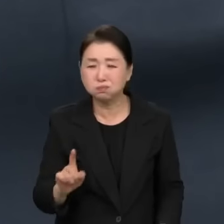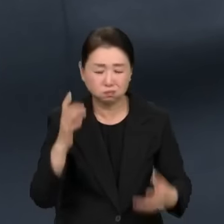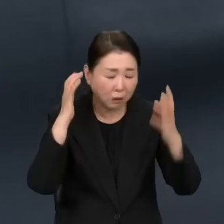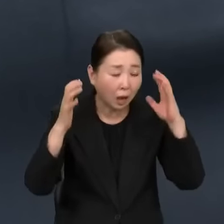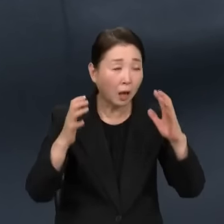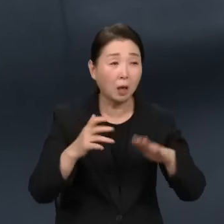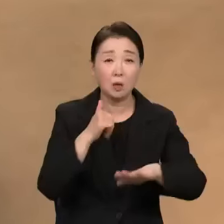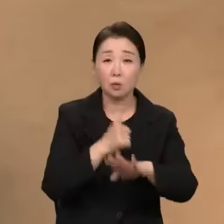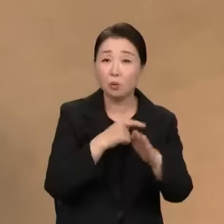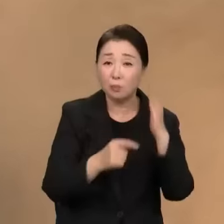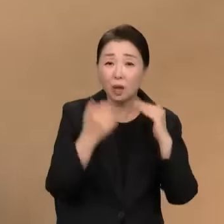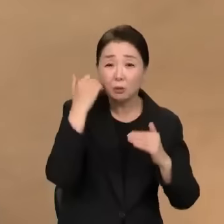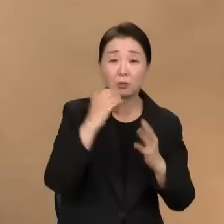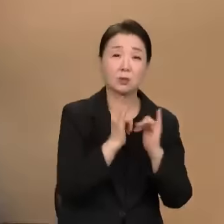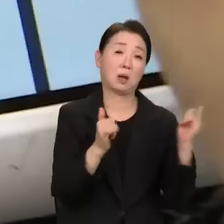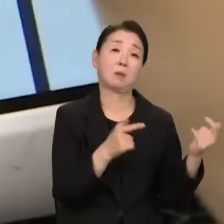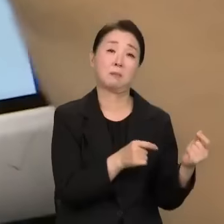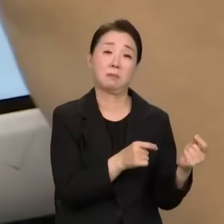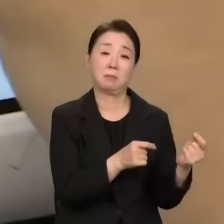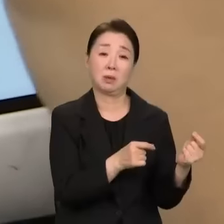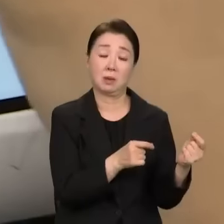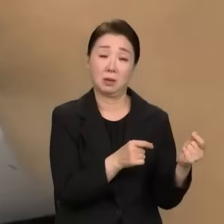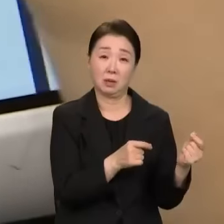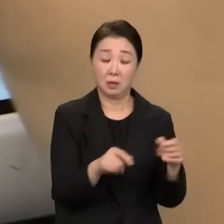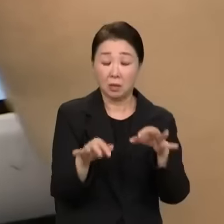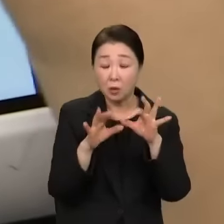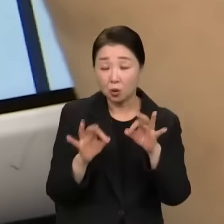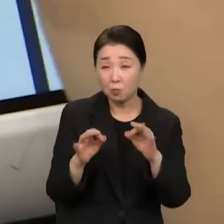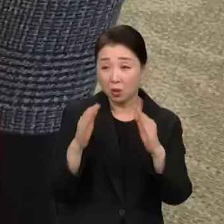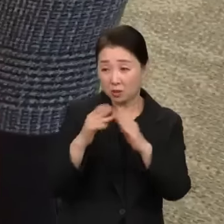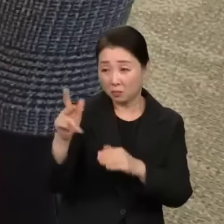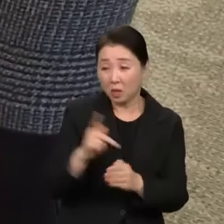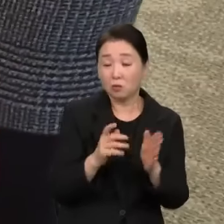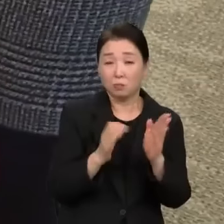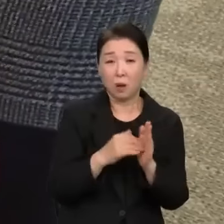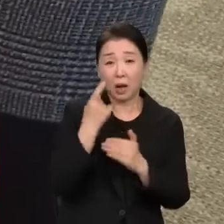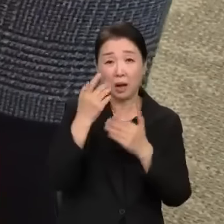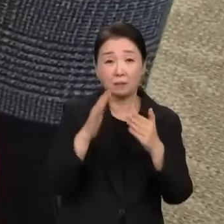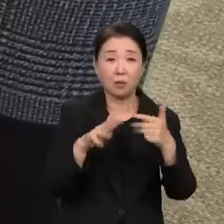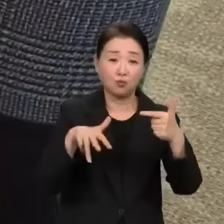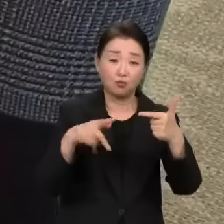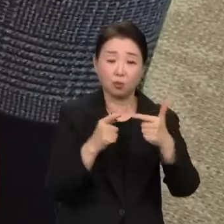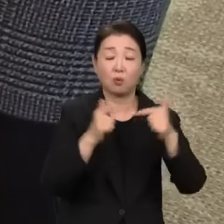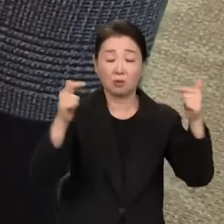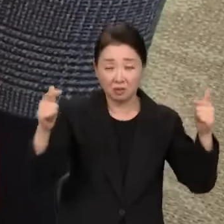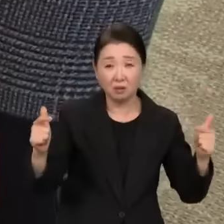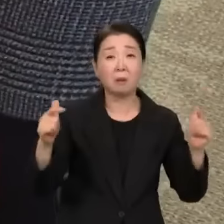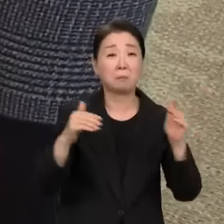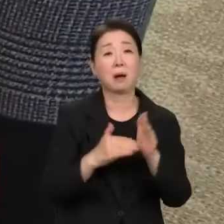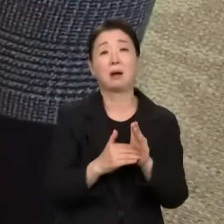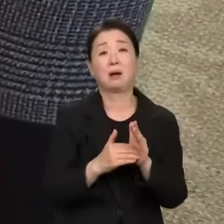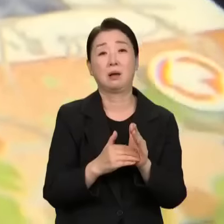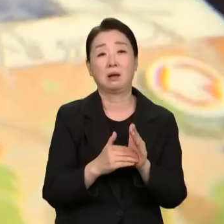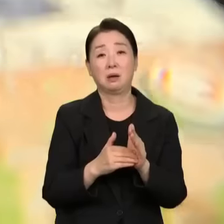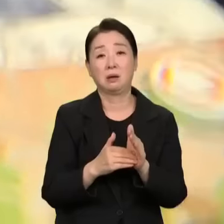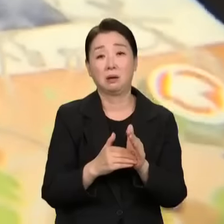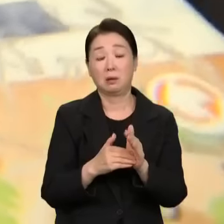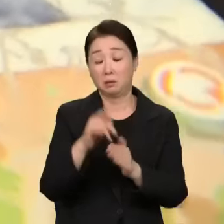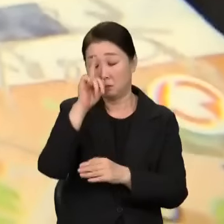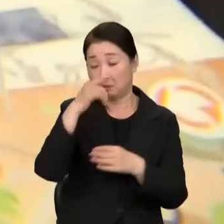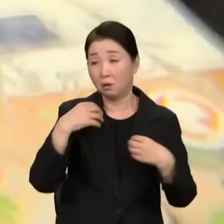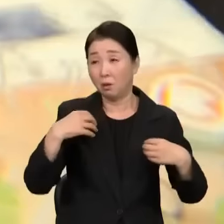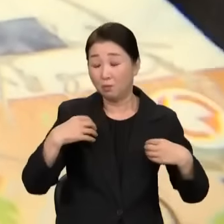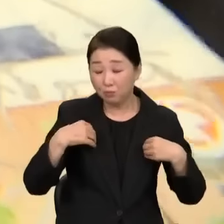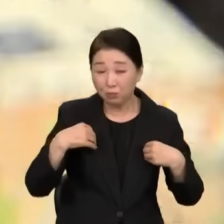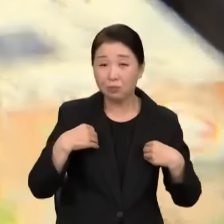됐습니다 지난달 금융권 가게 대출은 한 달세 6조원대 늘며 다시 증가폭이 커졌는데 정부